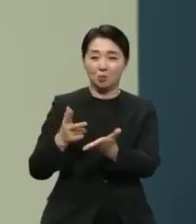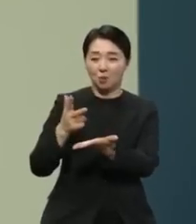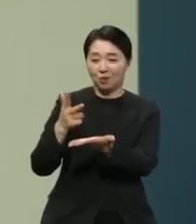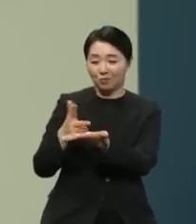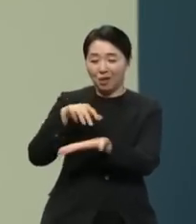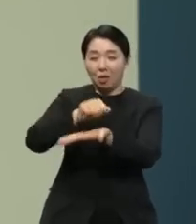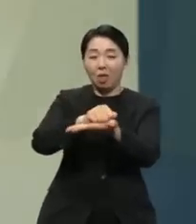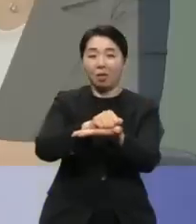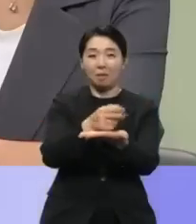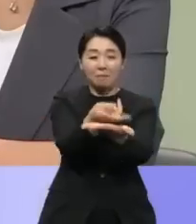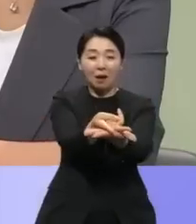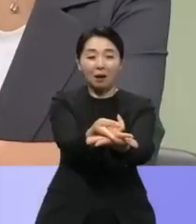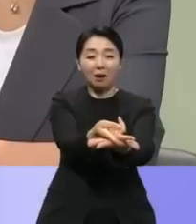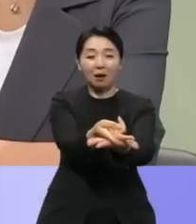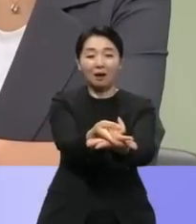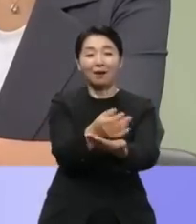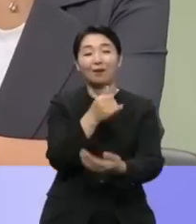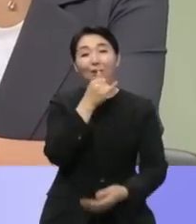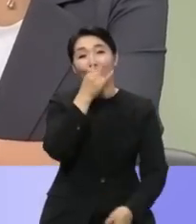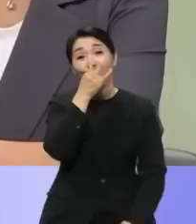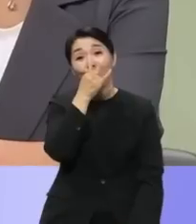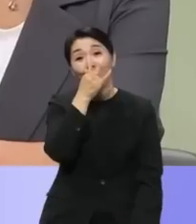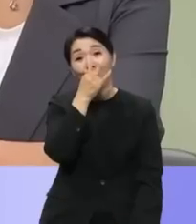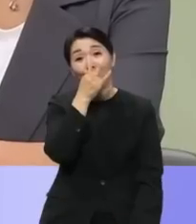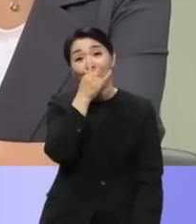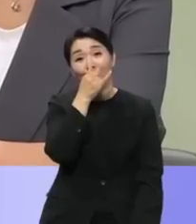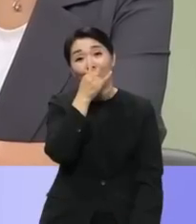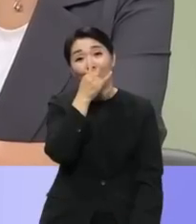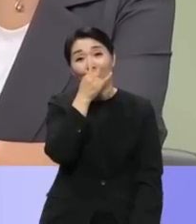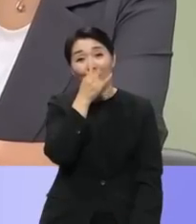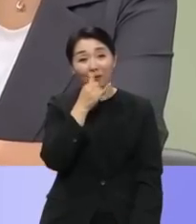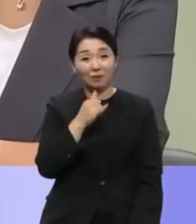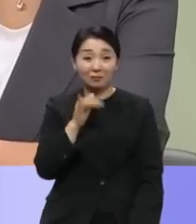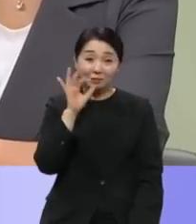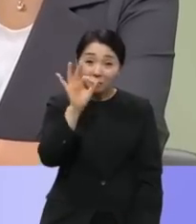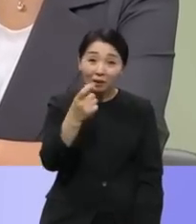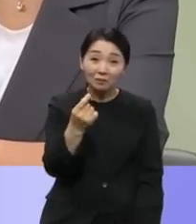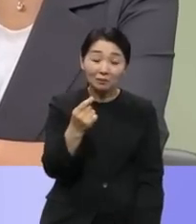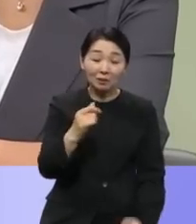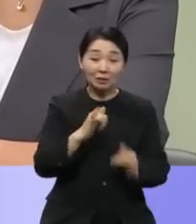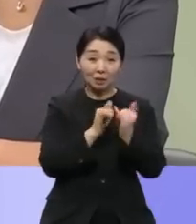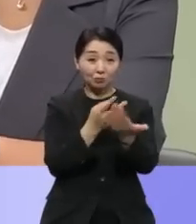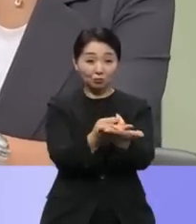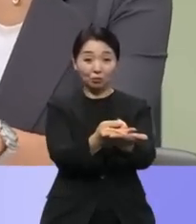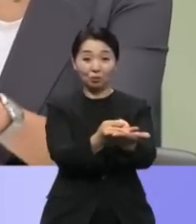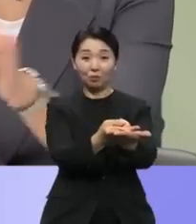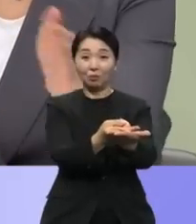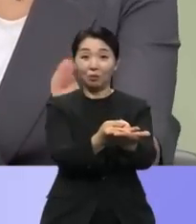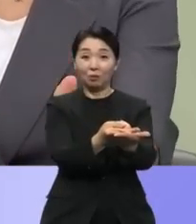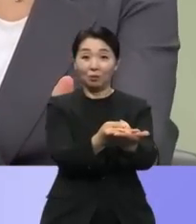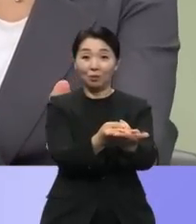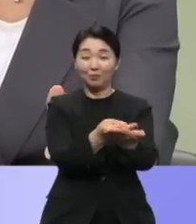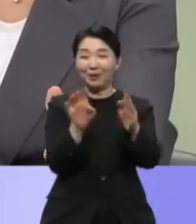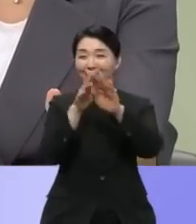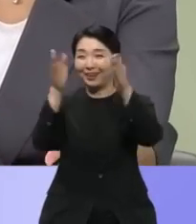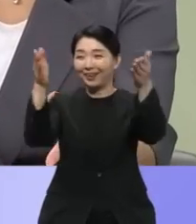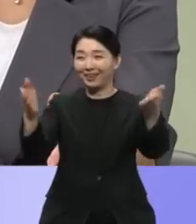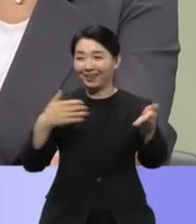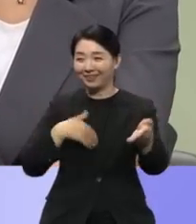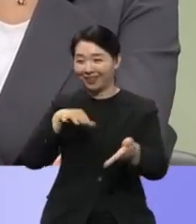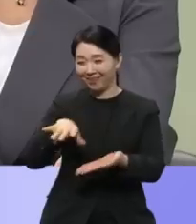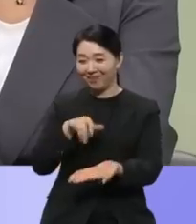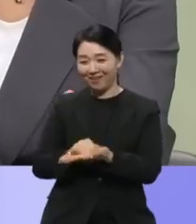공간을 차지하고 있는 그런 경우들이 있었는데 명백하게 보는 것처럼 뭐 사람이 누워 있다거나 아니면 이렇게 박스로 내